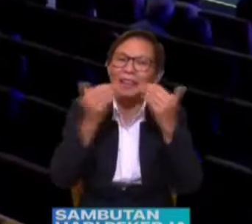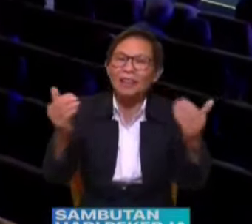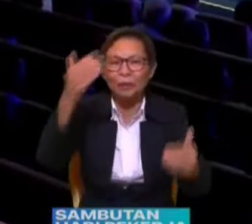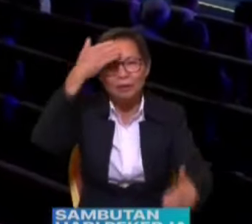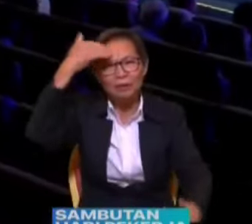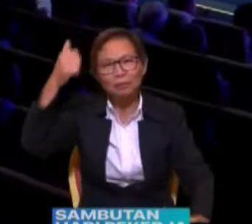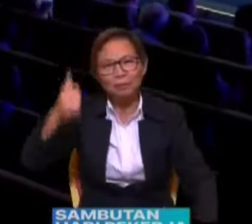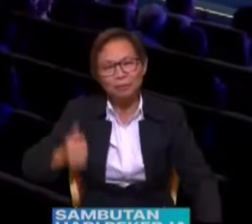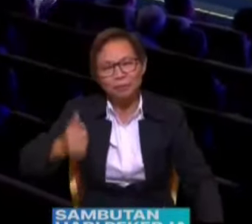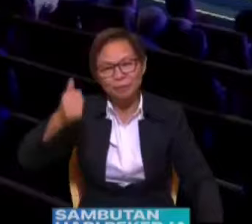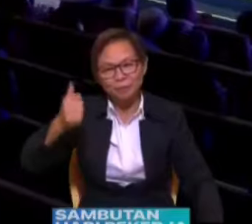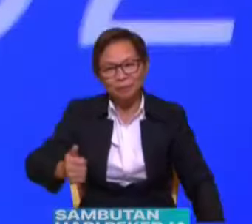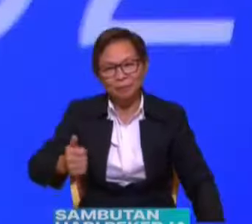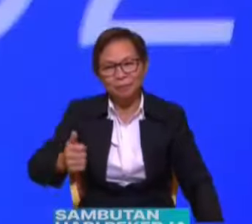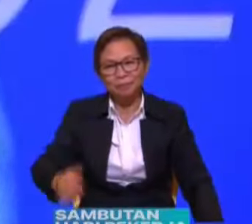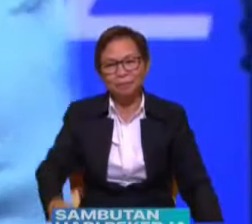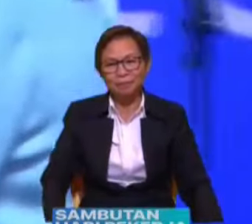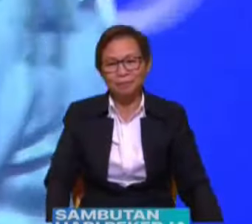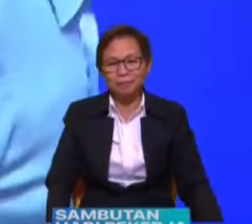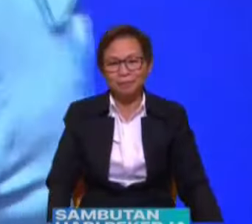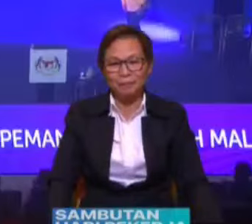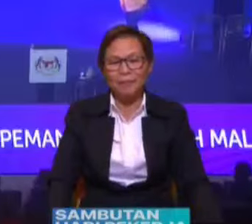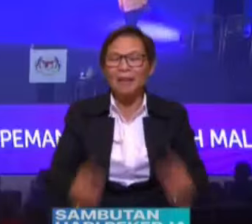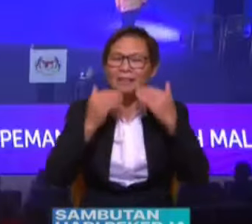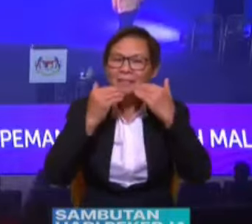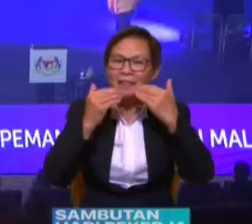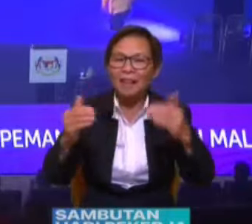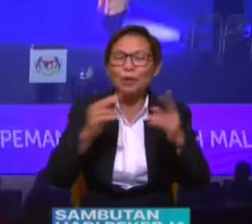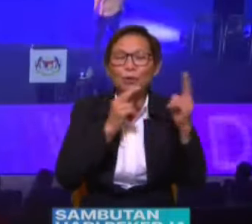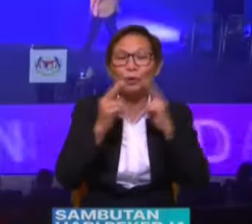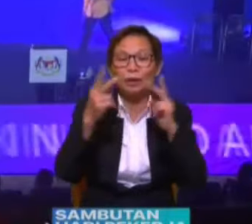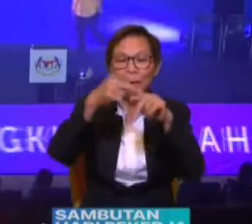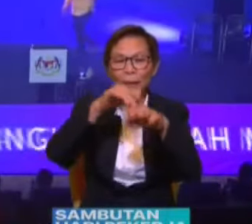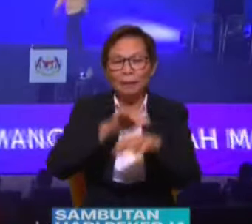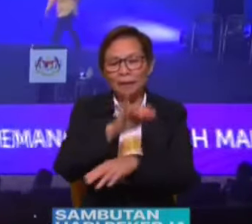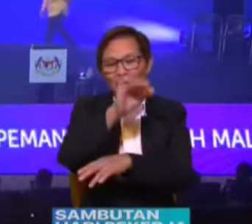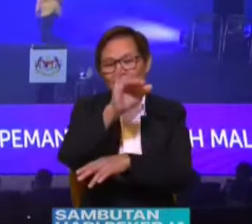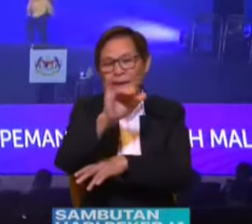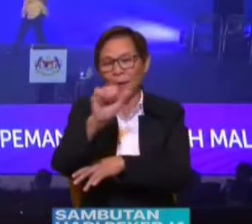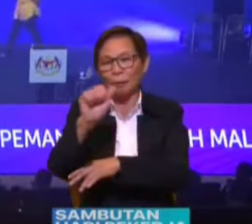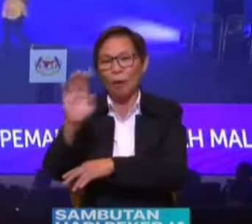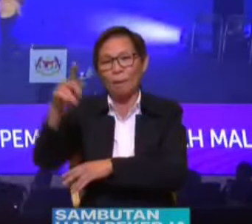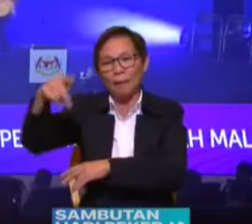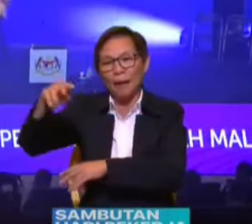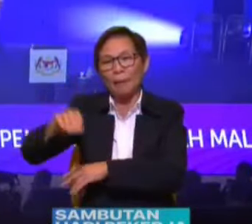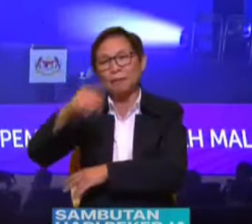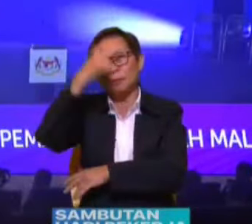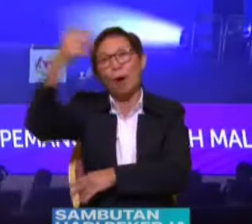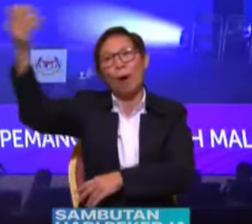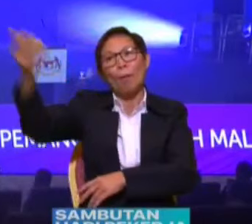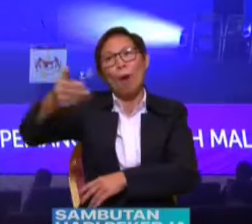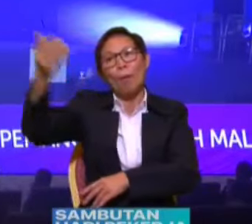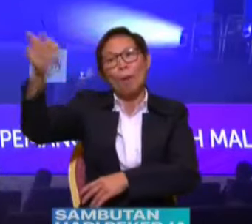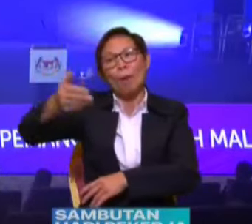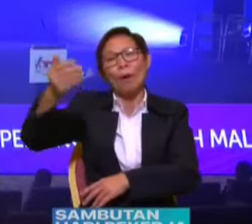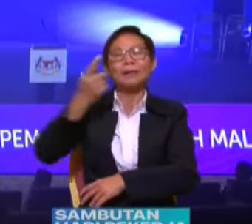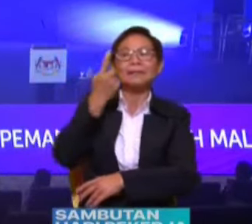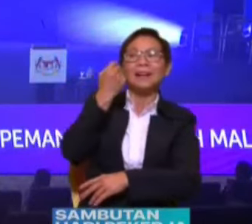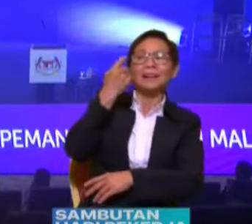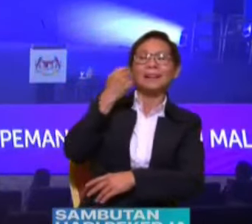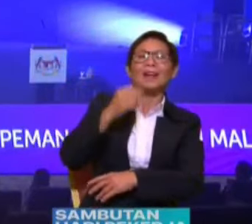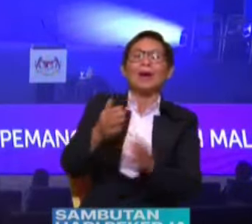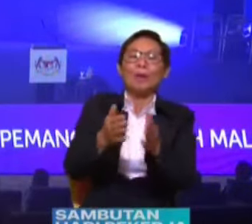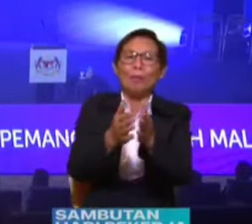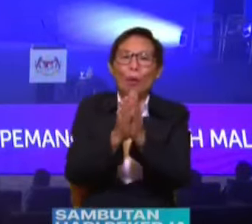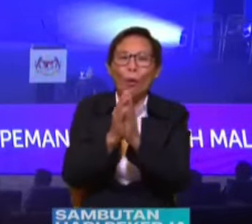Wassalamualaikum warahmatullahi wabarakatuh. Terima kasih diucapkan kepada Yang Amat Berhormat Perdana Menteri atas amanat yang telah disampaikan sebentar tadi. Mohon